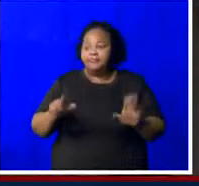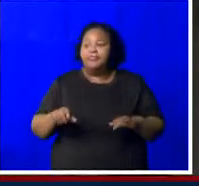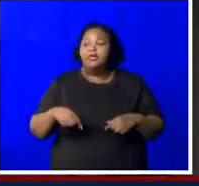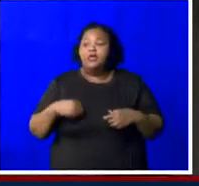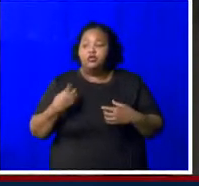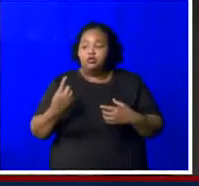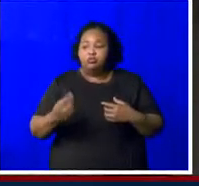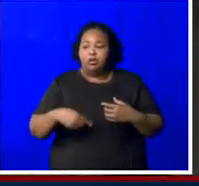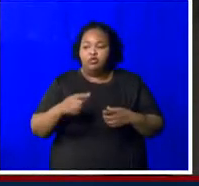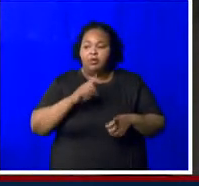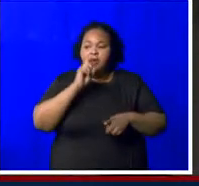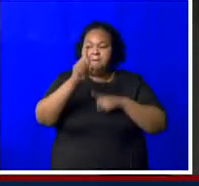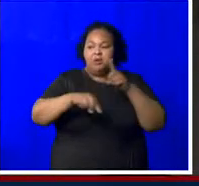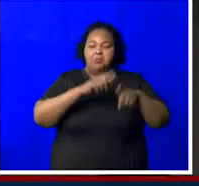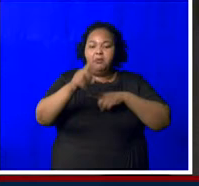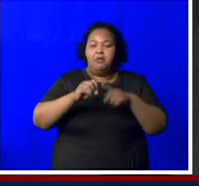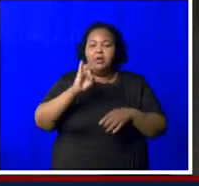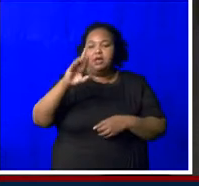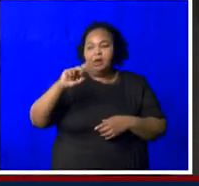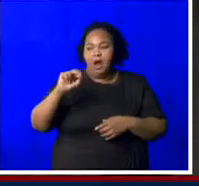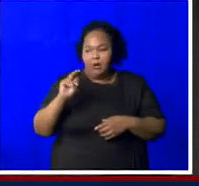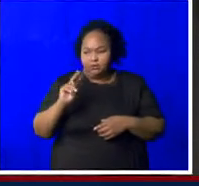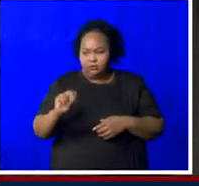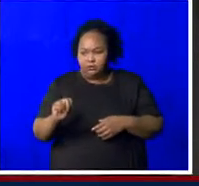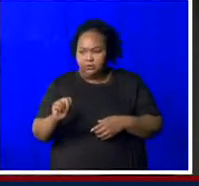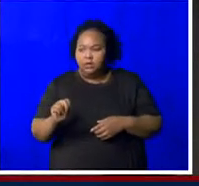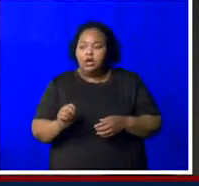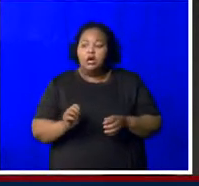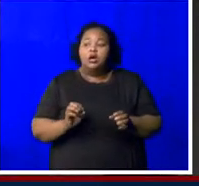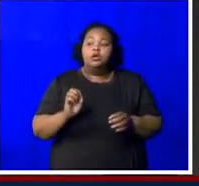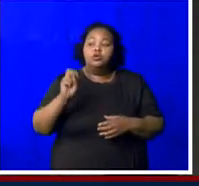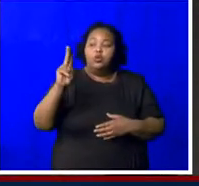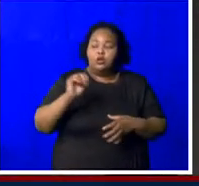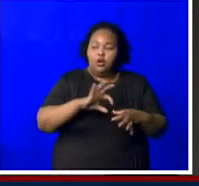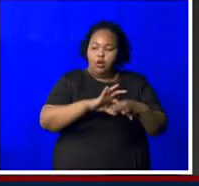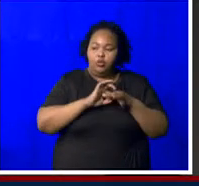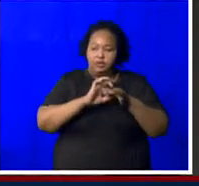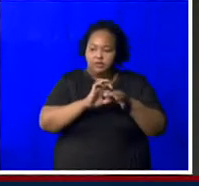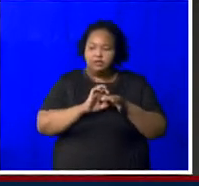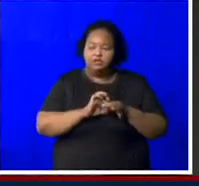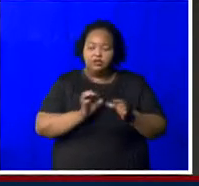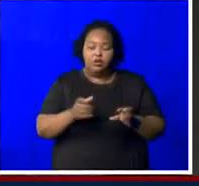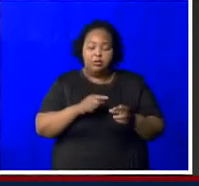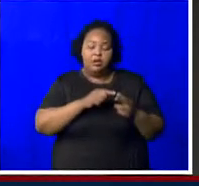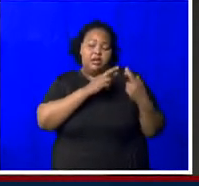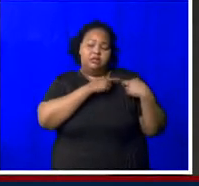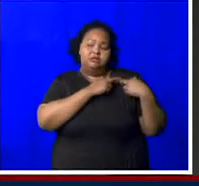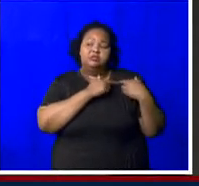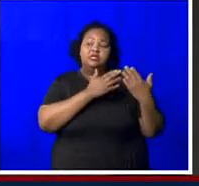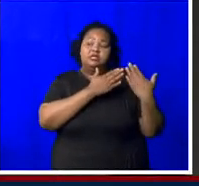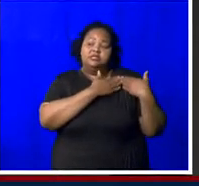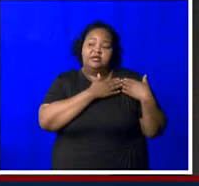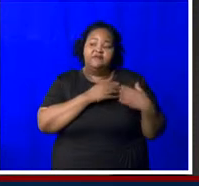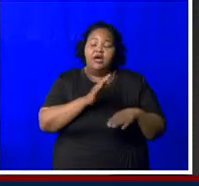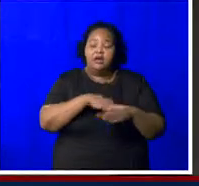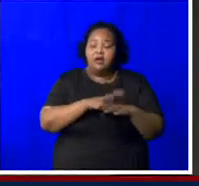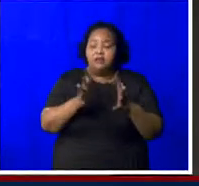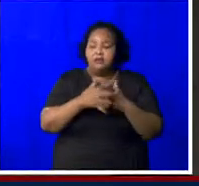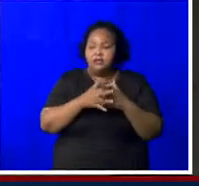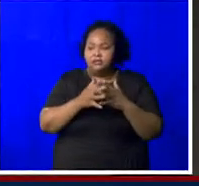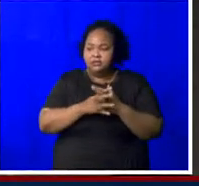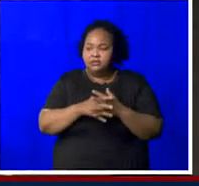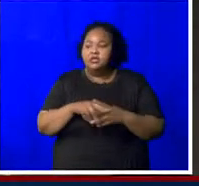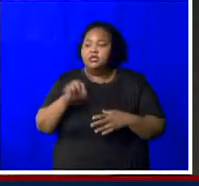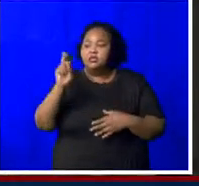selivele Iran. Libandla lelibukete kuphepha kamhlabuhlangene elibambe umhlangano lophuthumako lapho khona amabhalano wakamhlabuhlangene